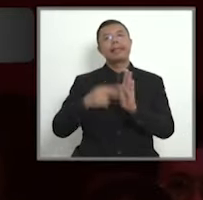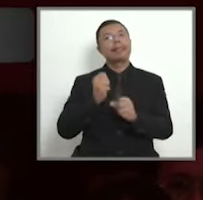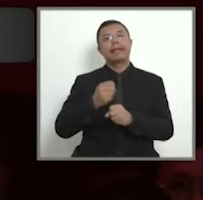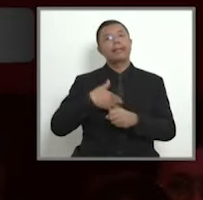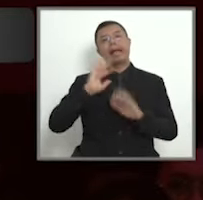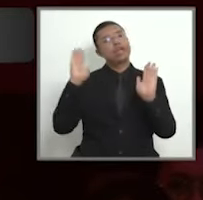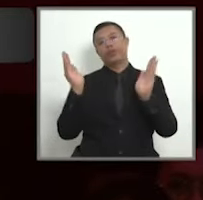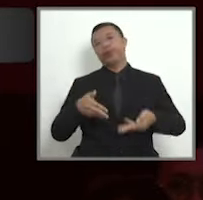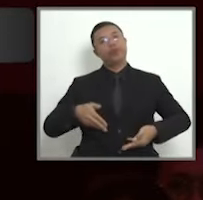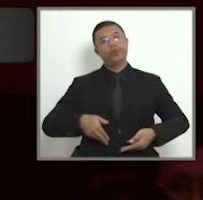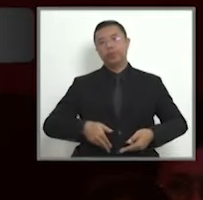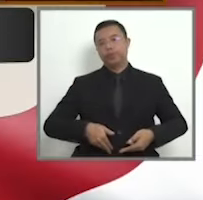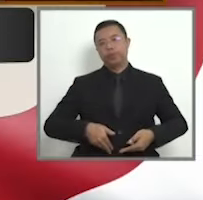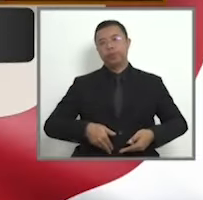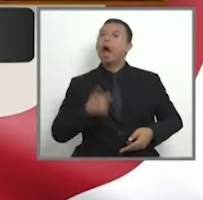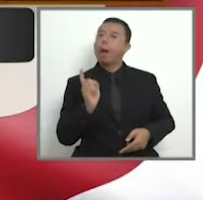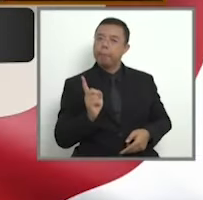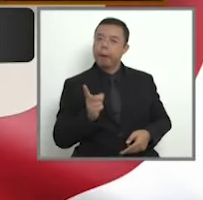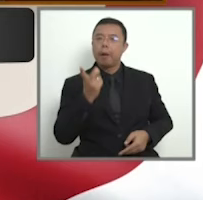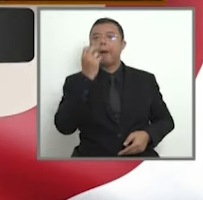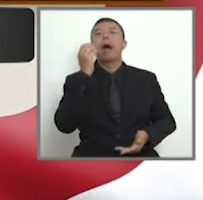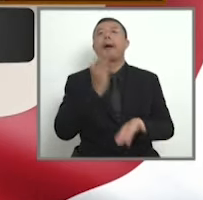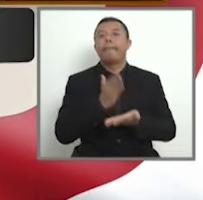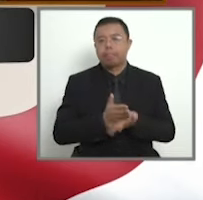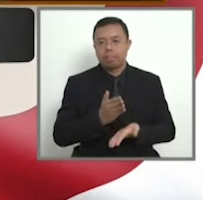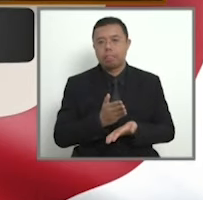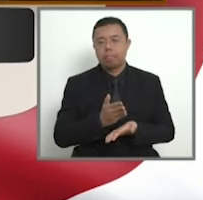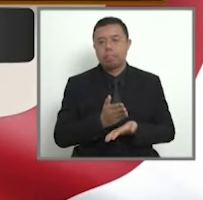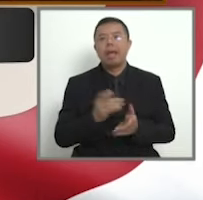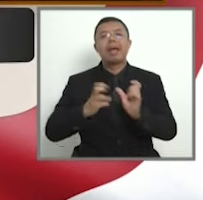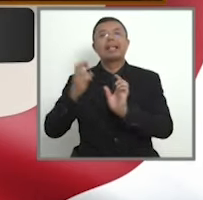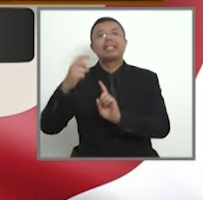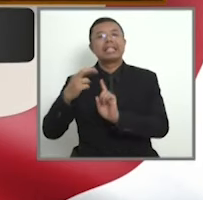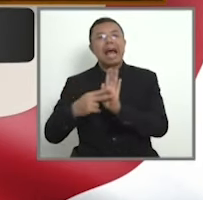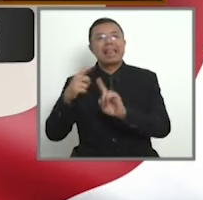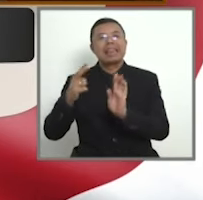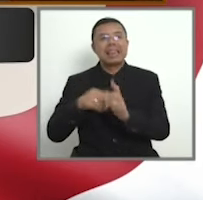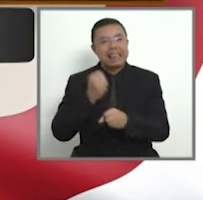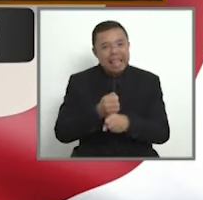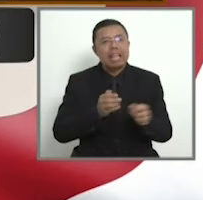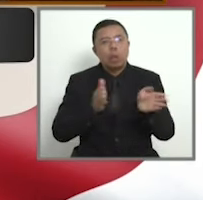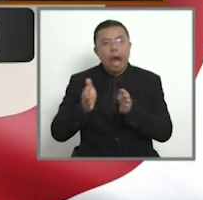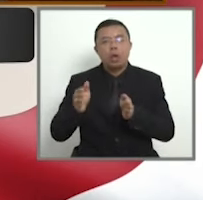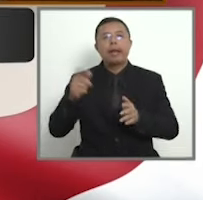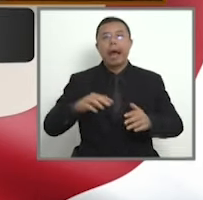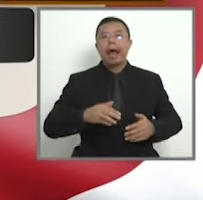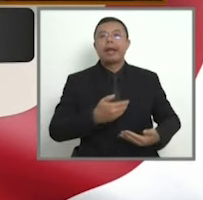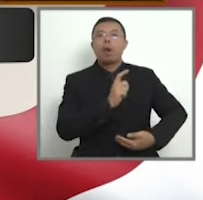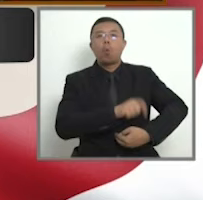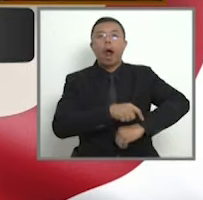sekali tidak setuju Bapak karena Bapak terlambat stunting itu ditangani sejak bayi